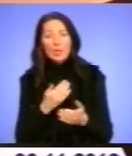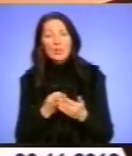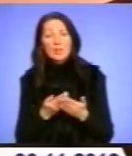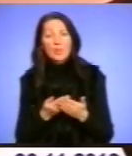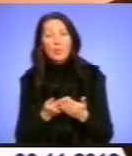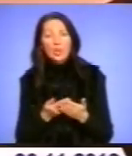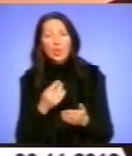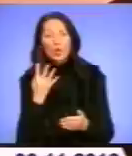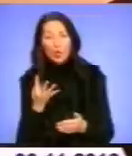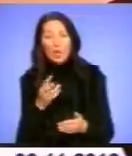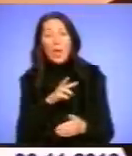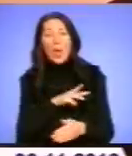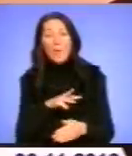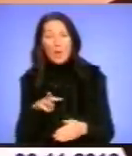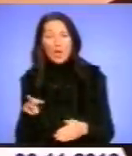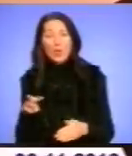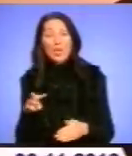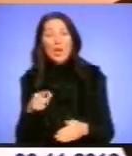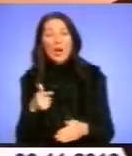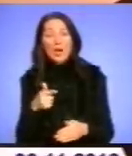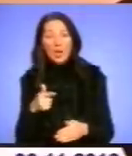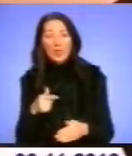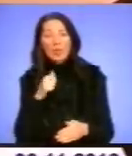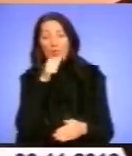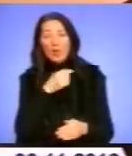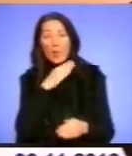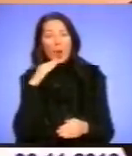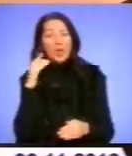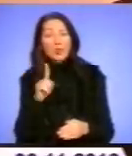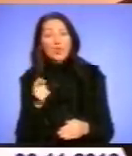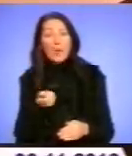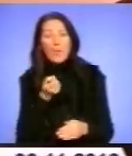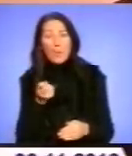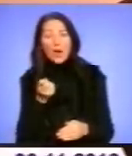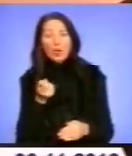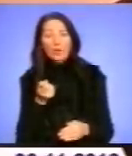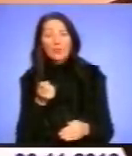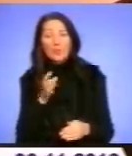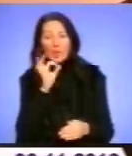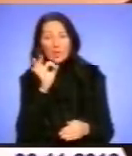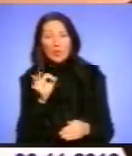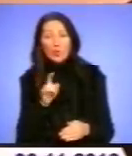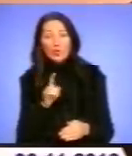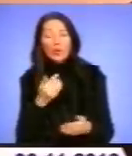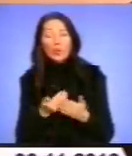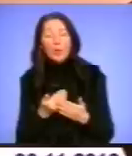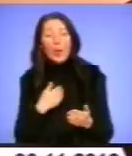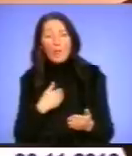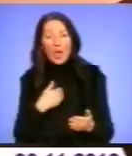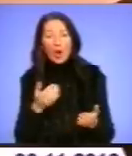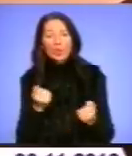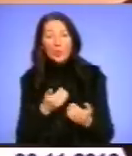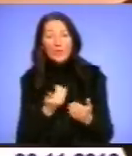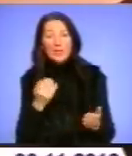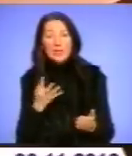мільйони гривень в рік. Багато чи це мало? відверто вам скажу, якщо б ми отримали в них цих